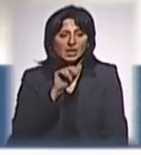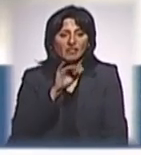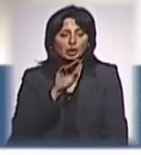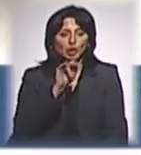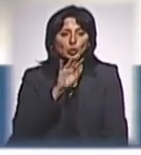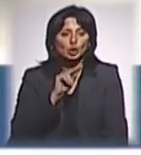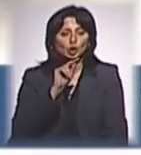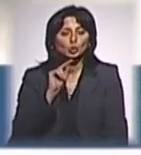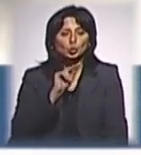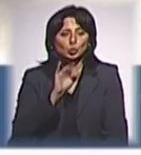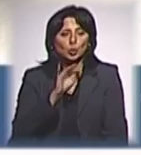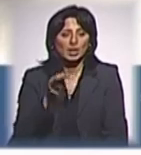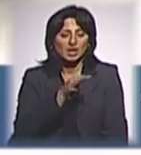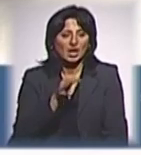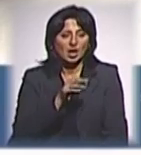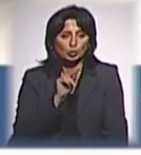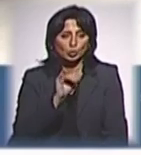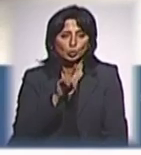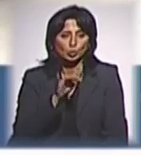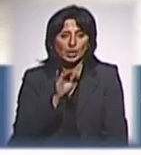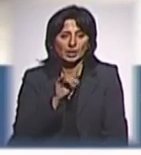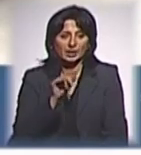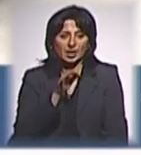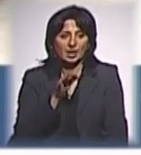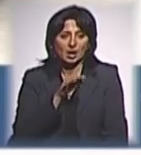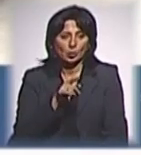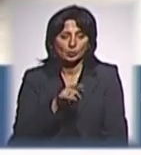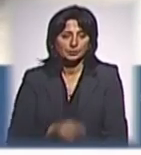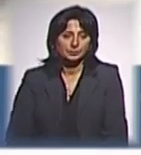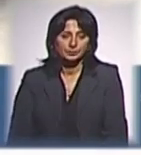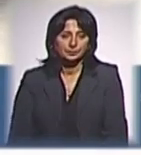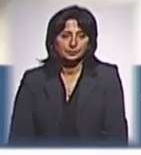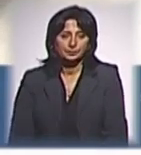შვანგირაძე, ჩუღურეთის რაიონში ვიყრი კენჭს. ესე იგი,